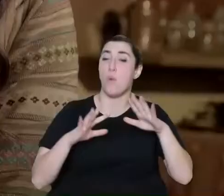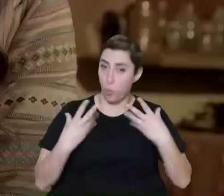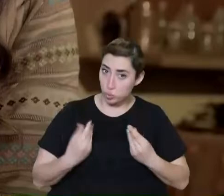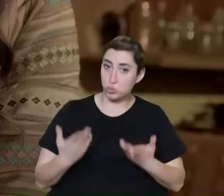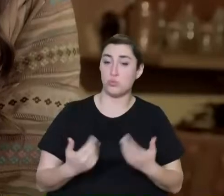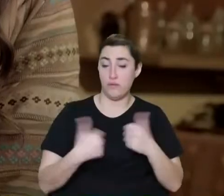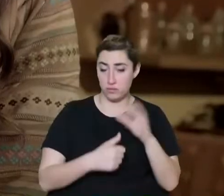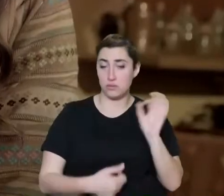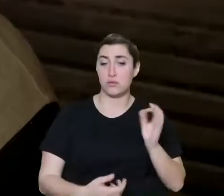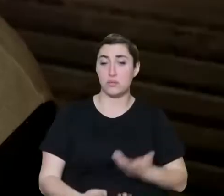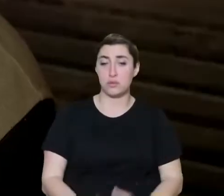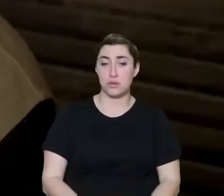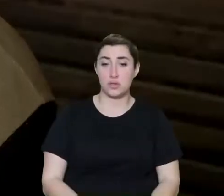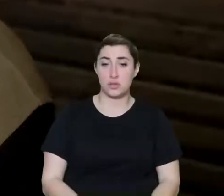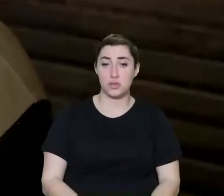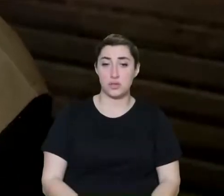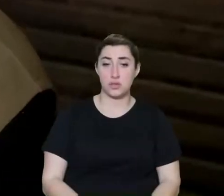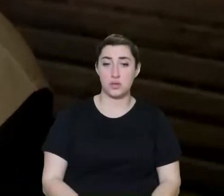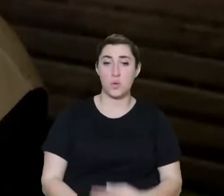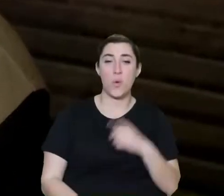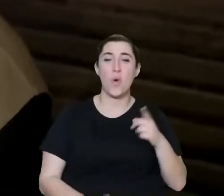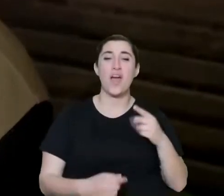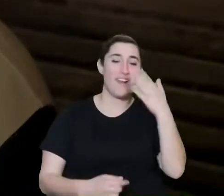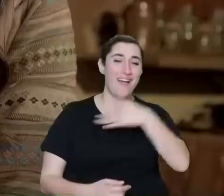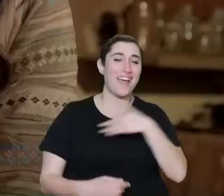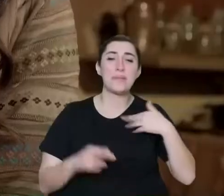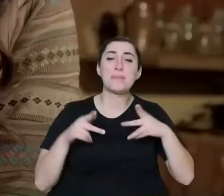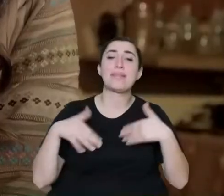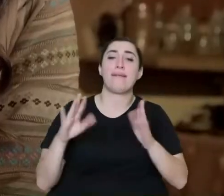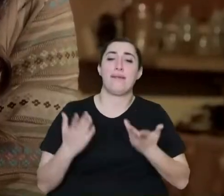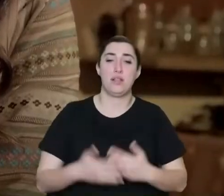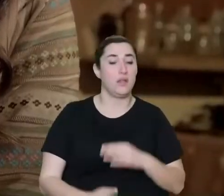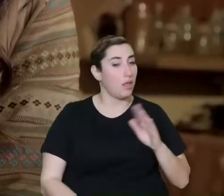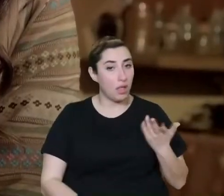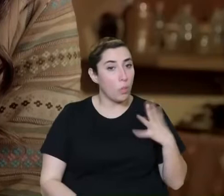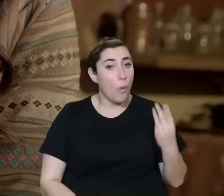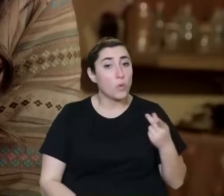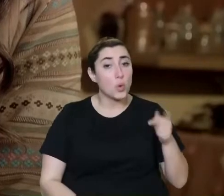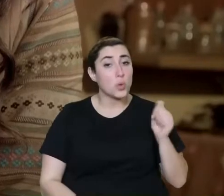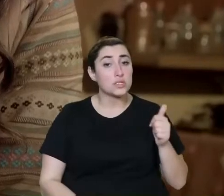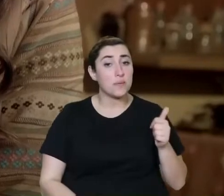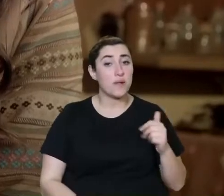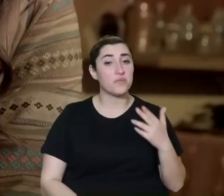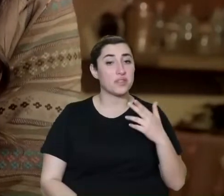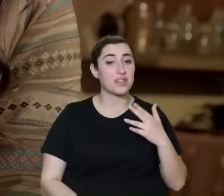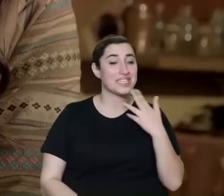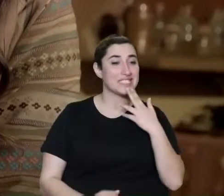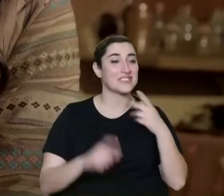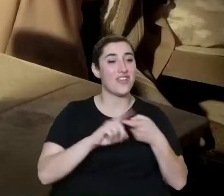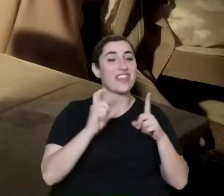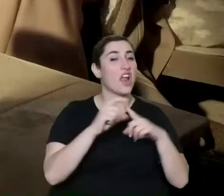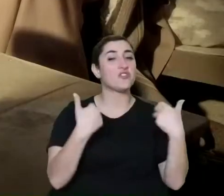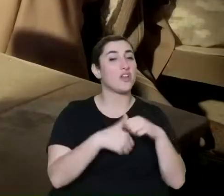mı? Katalog rahipler gibi değildir onlar. Ne olur o vakit kızıyla derviş